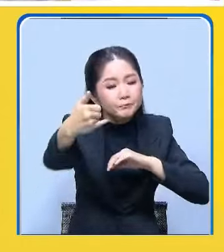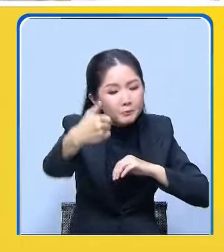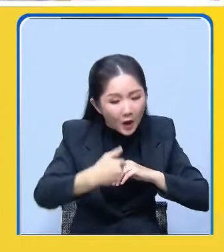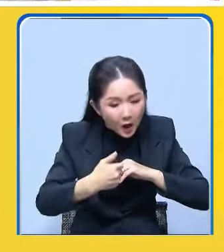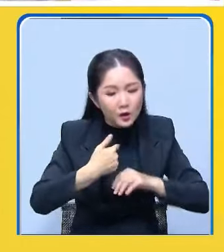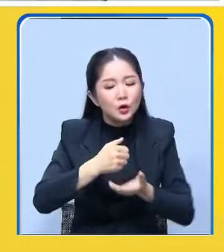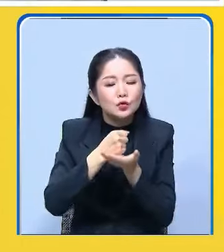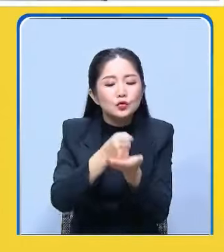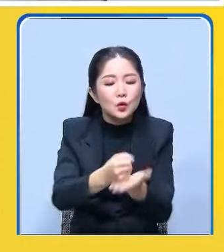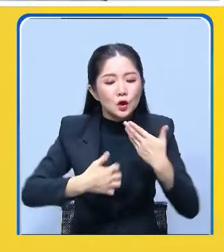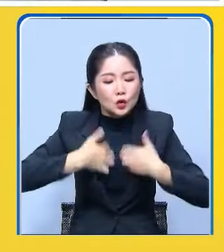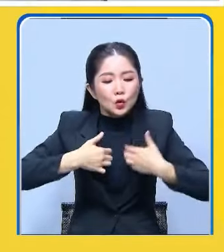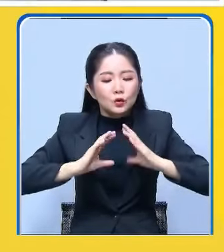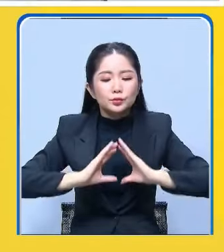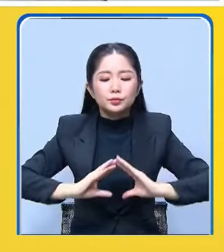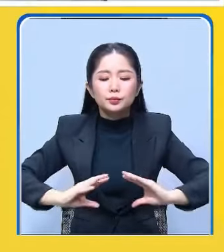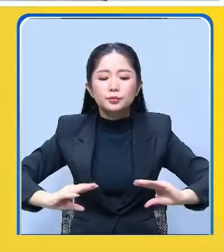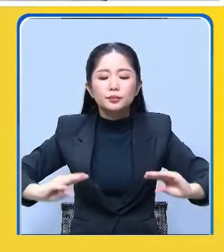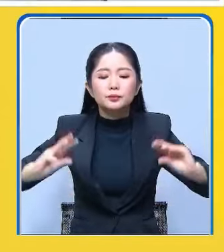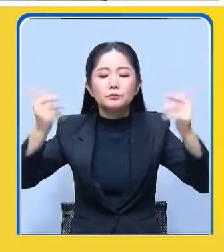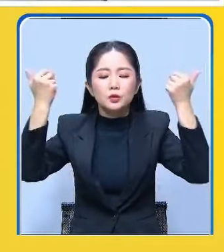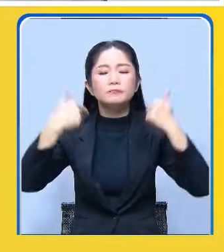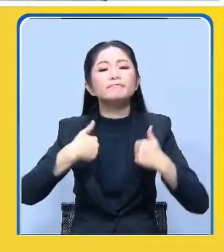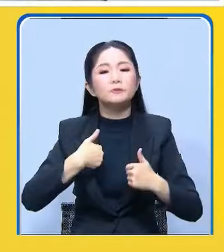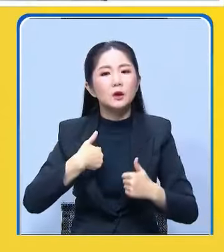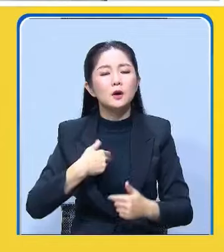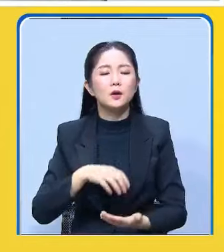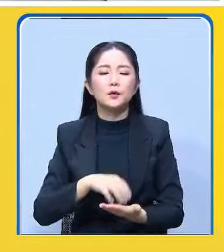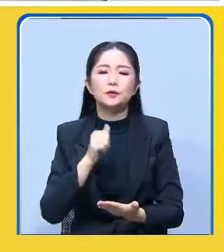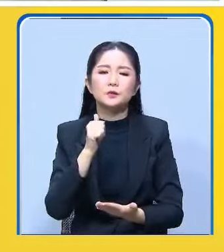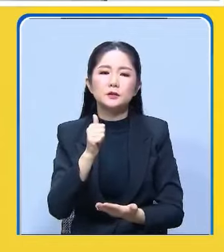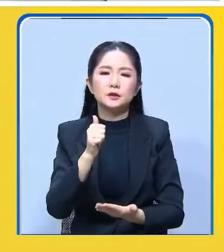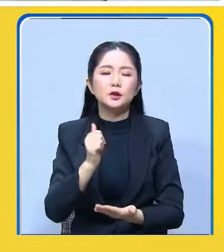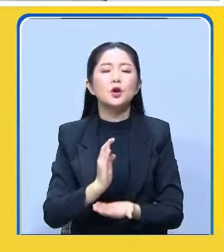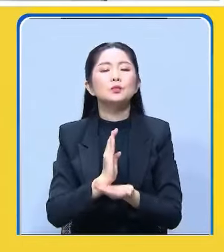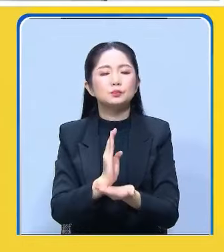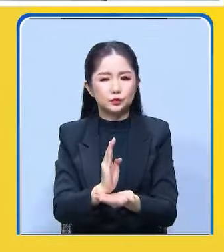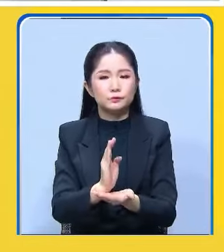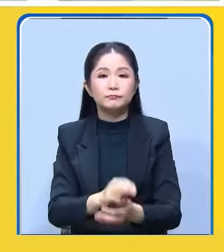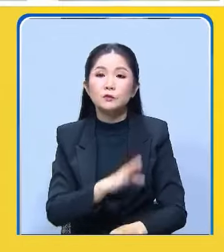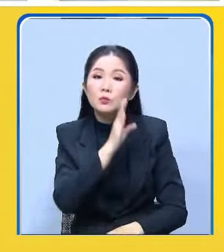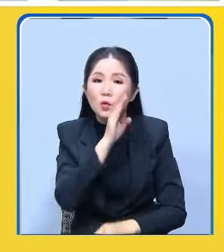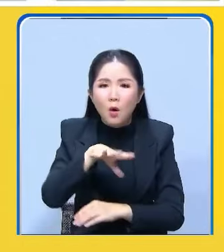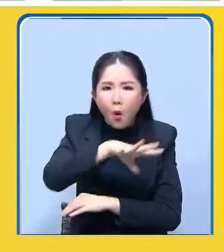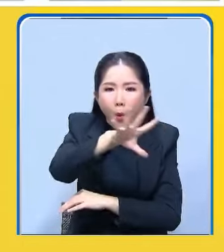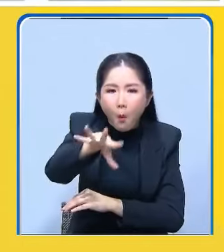ๆ ค่ะ ก็เป็นบุญเหมือนกัน แต่ถ้าตราบใดที่มีการอ้างตัวแบบนี้แล้วก็ไปหลอกลวงผู้คน อันนั้นต้องกฎหมาย